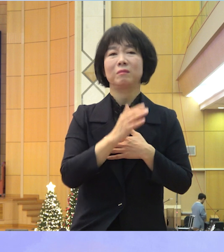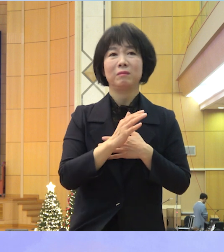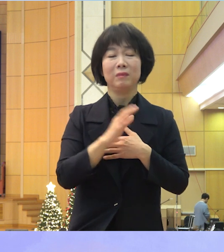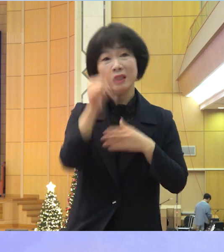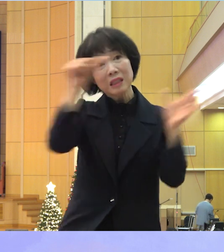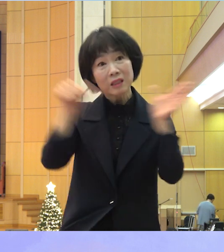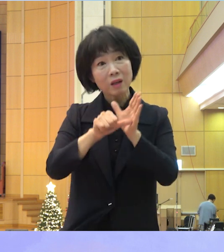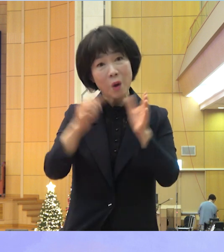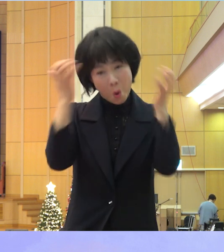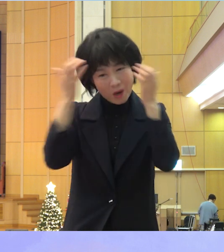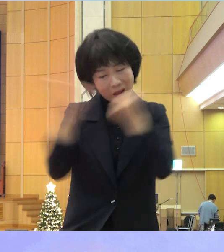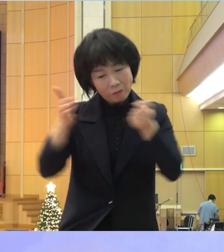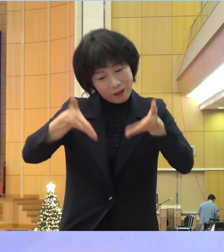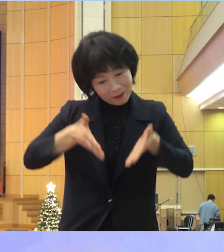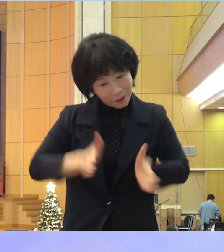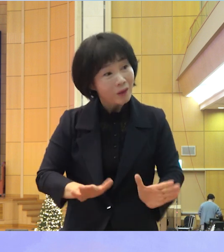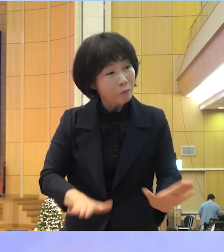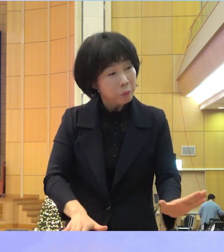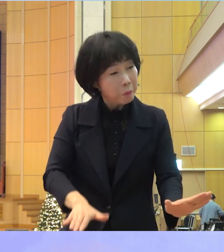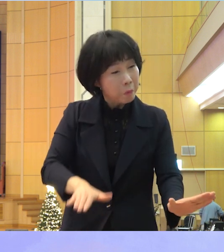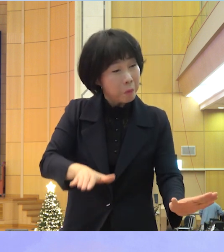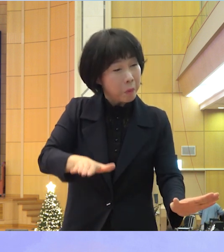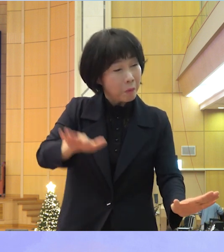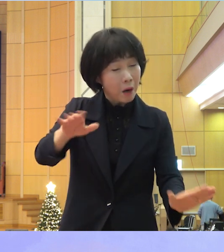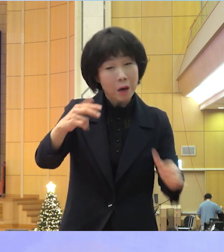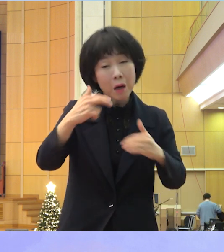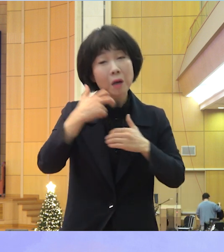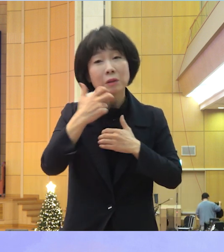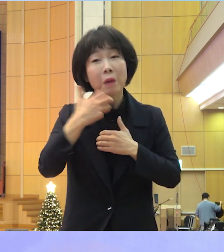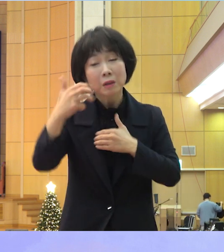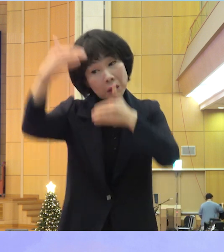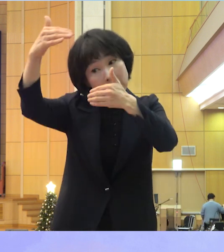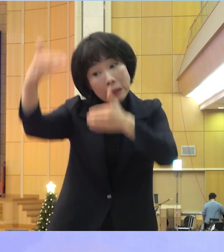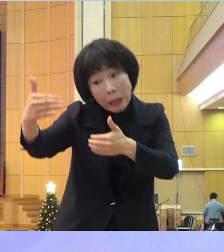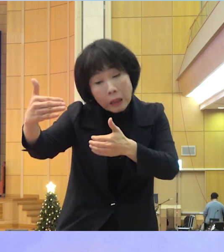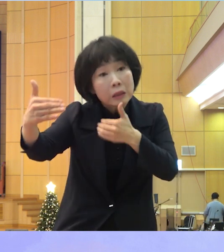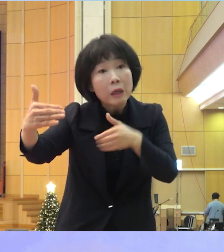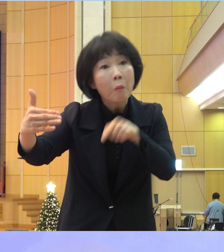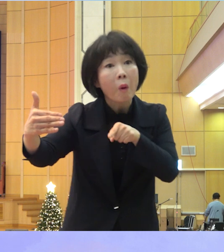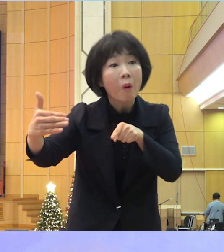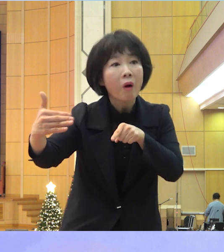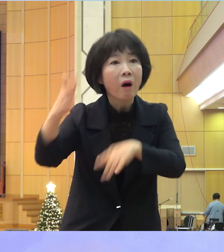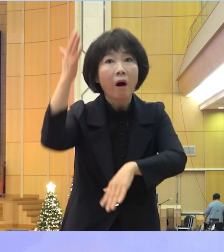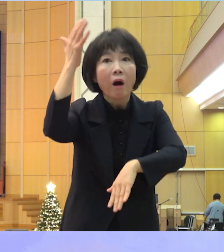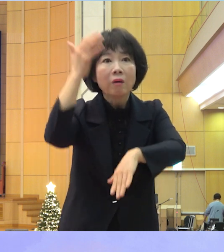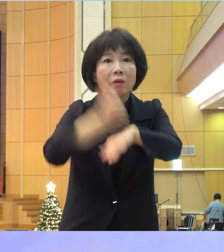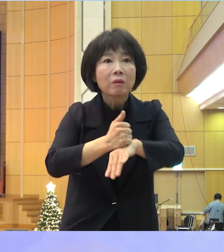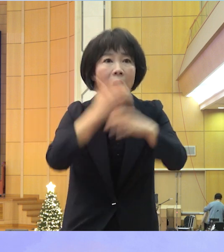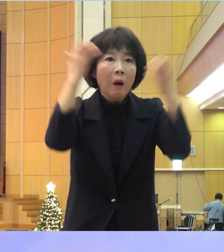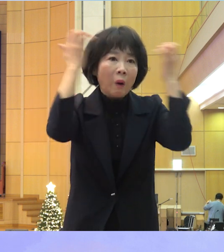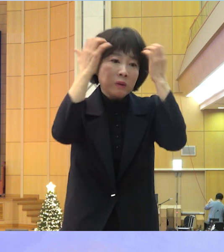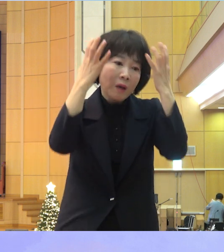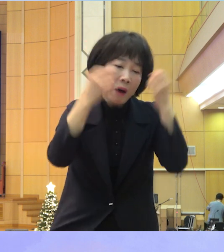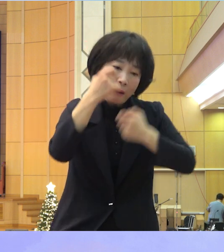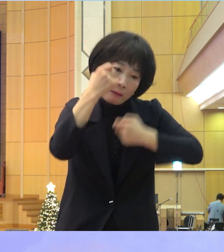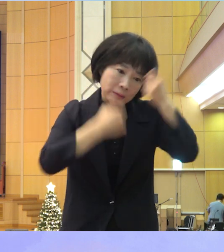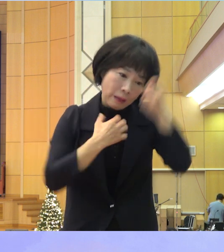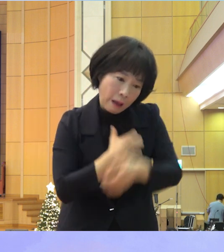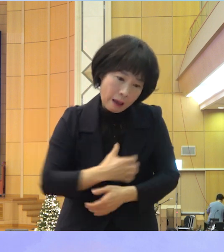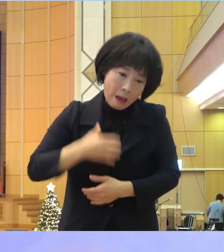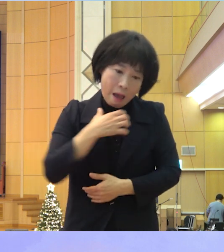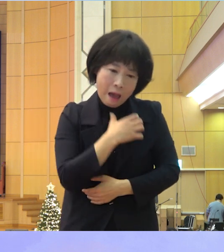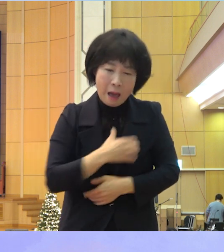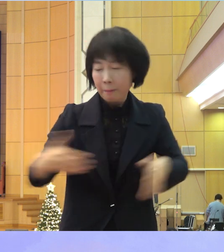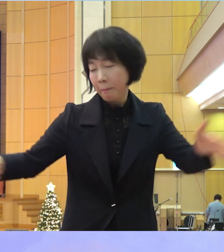고난으로 태어났구나. 그래서 70, 80까지 살아도 결국에는 수고, 고생만 하고